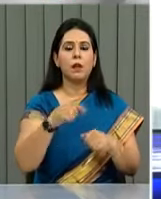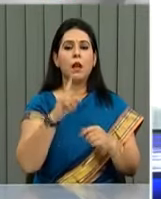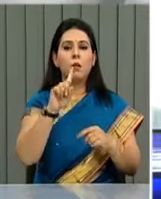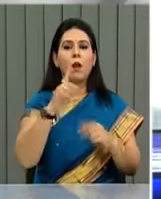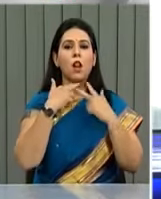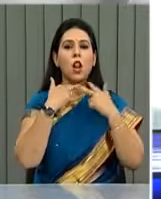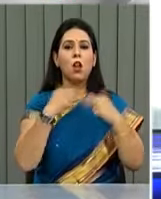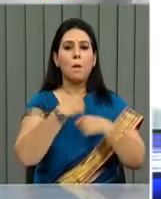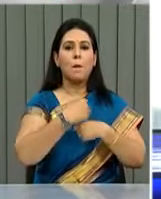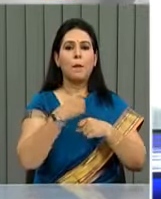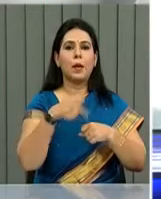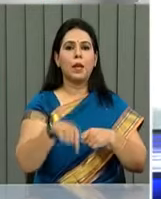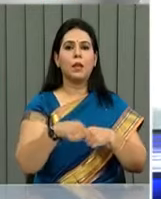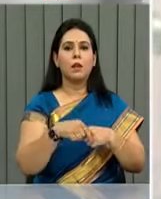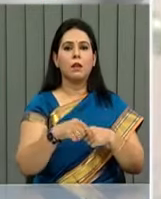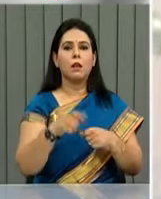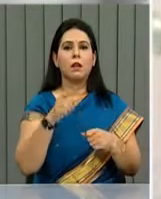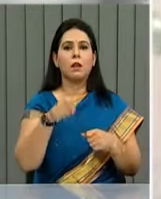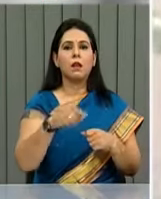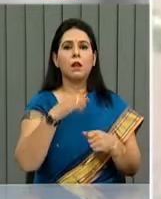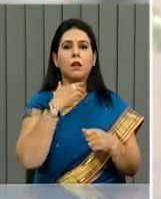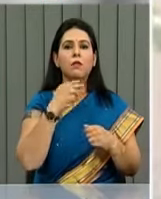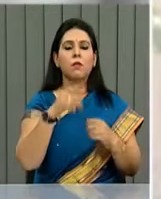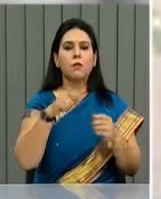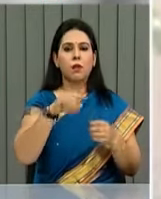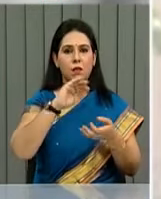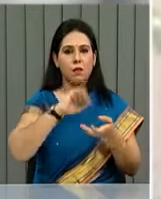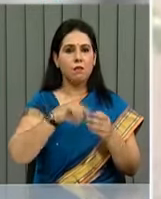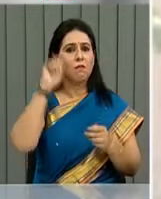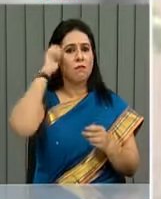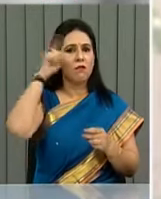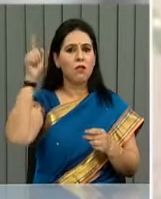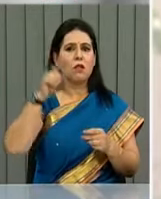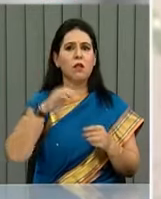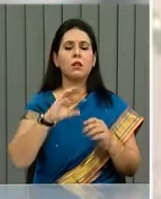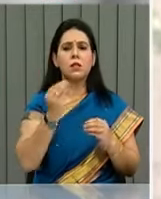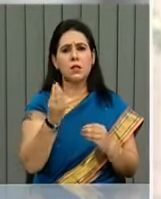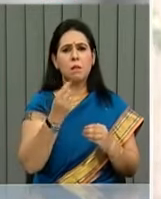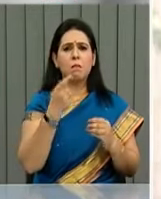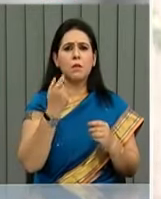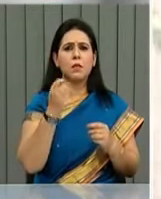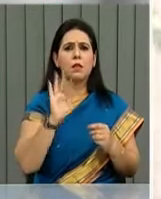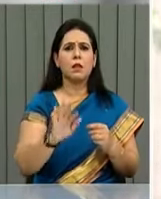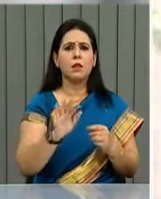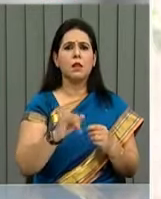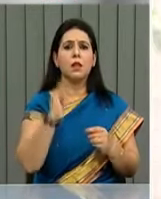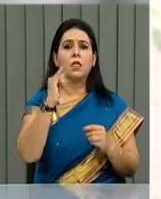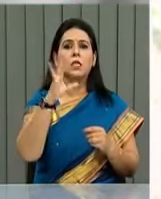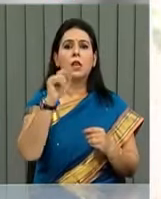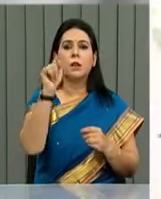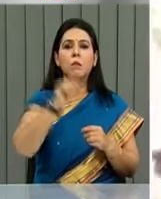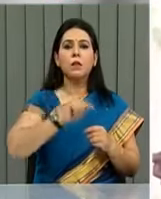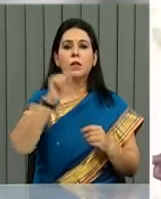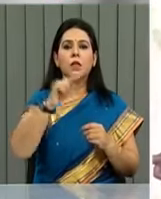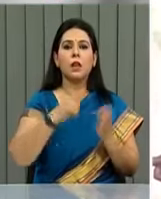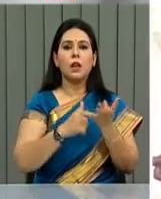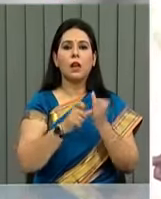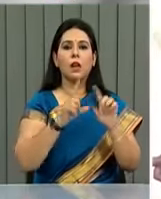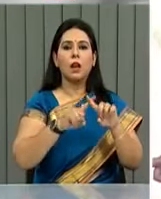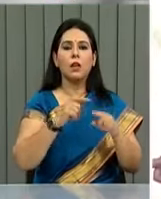बनाया जिसमें एक अवसर दिया लोगों का कि विदेश में कोई नाजायज पैसा है तो 60% टैक्स देकर उसको